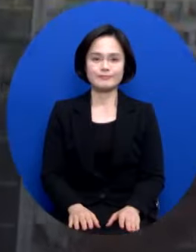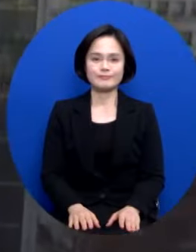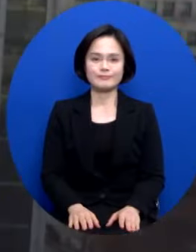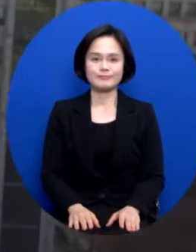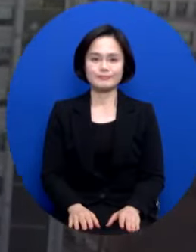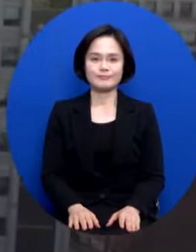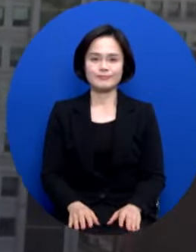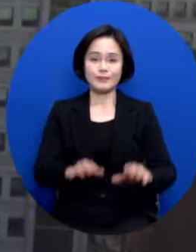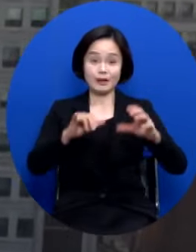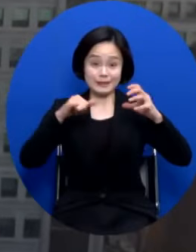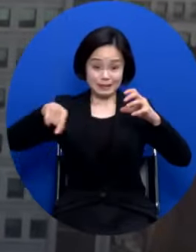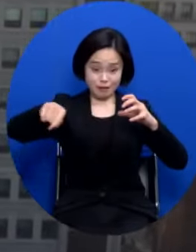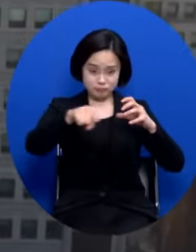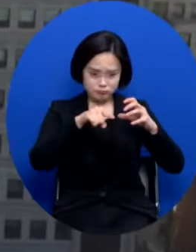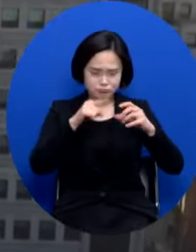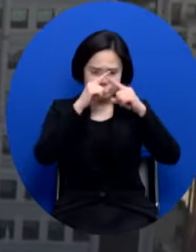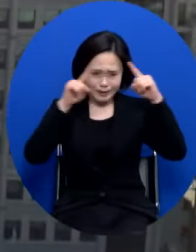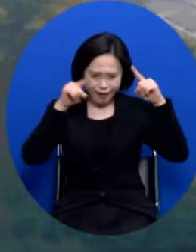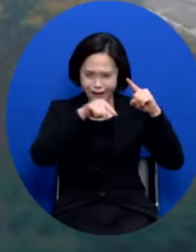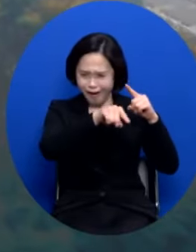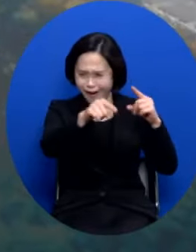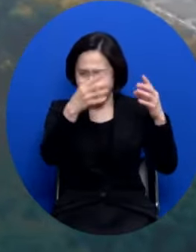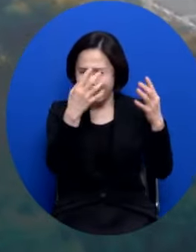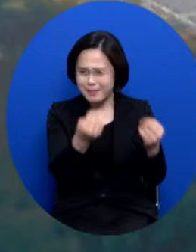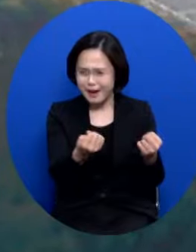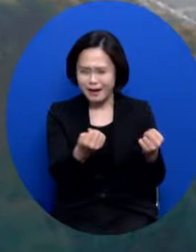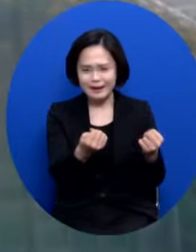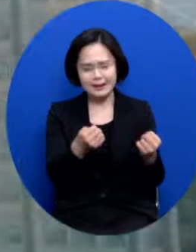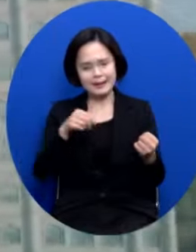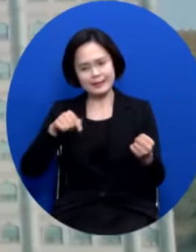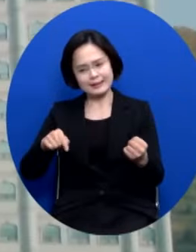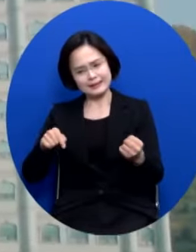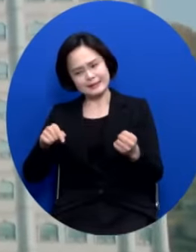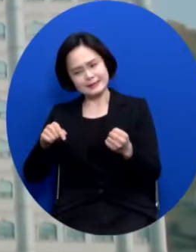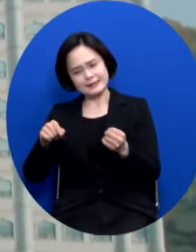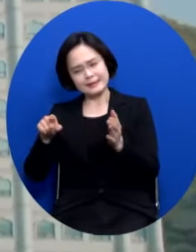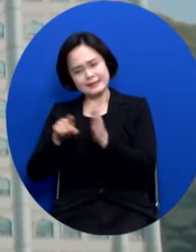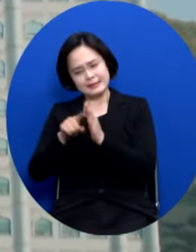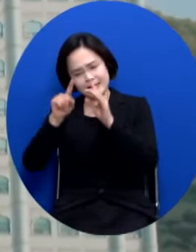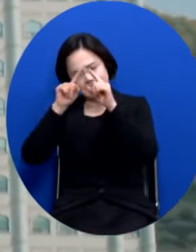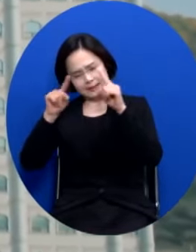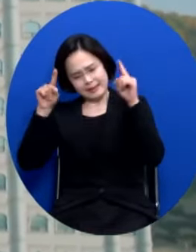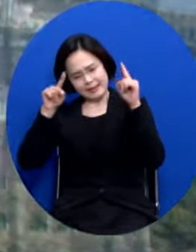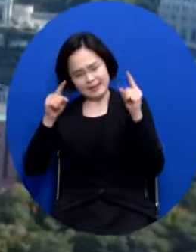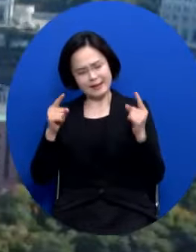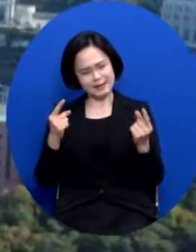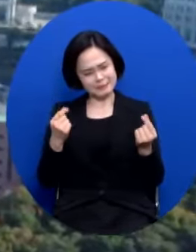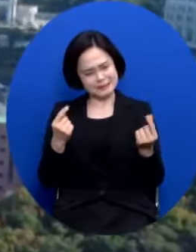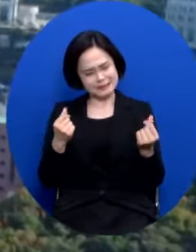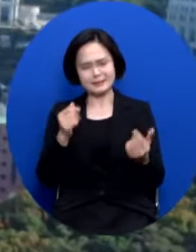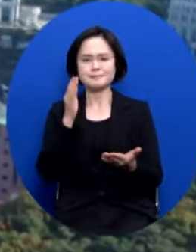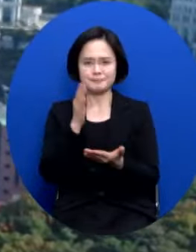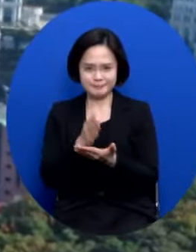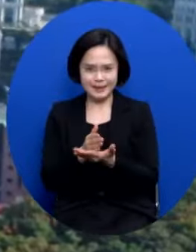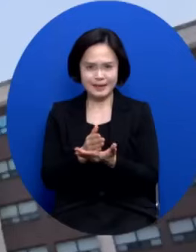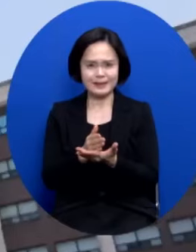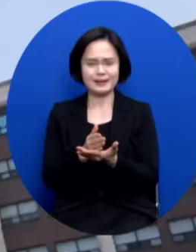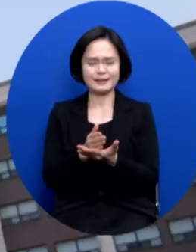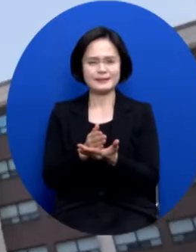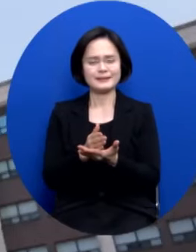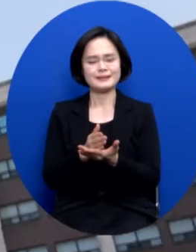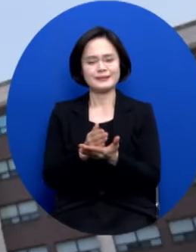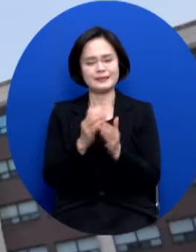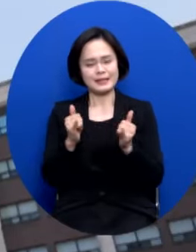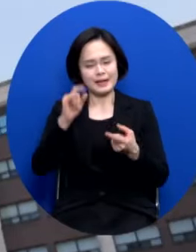세상에 대학이 많기에 다른 대학과 동일한 교육을 한다면 설립에 큰 의미가 없다고 말해온 장종현 목사. 사람다운 사람으로 만드는